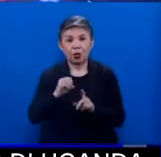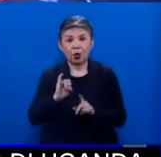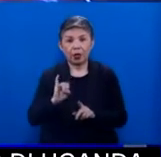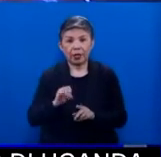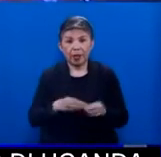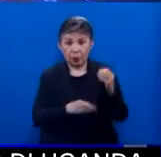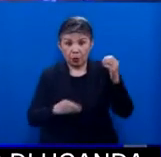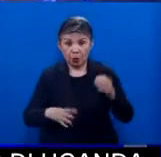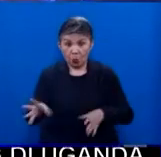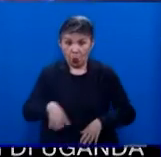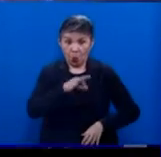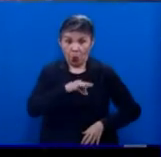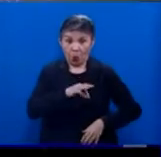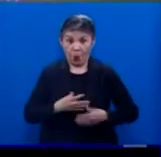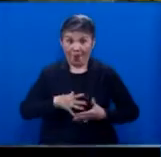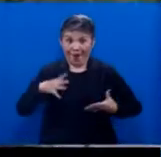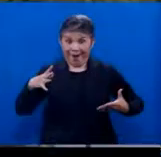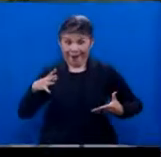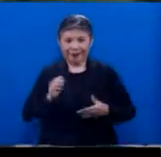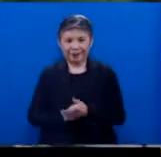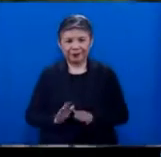untung puluhan juta rupiah.